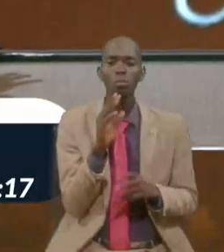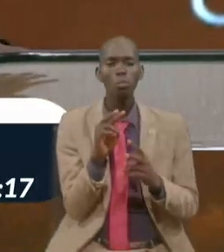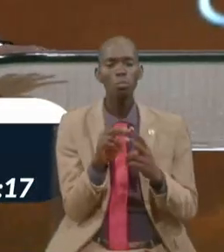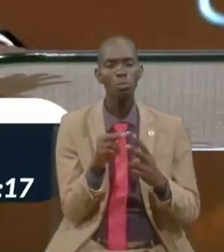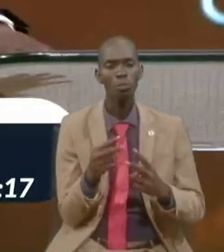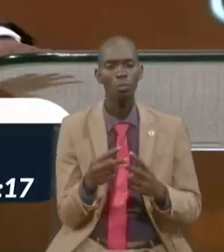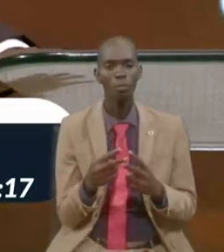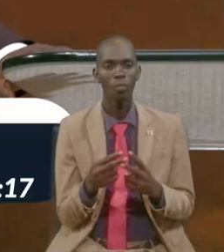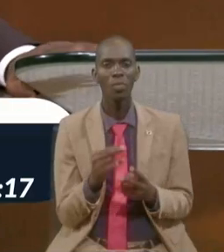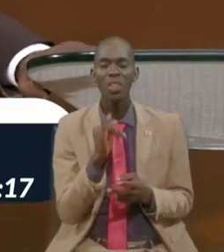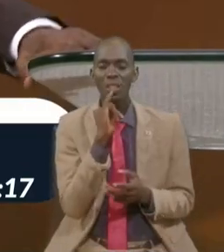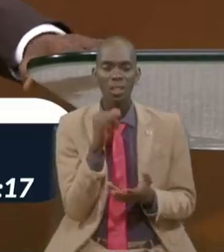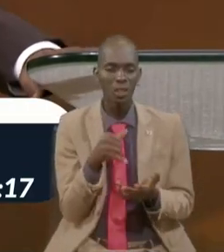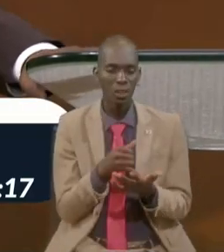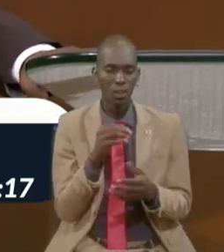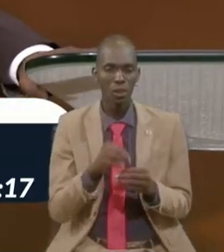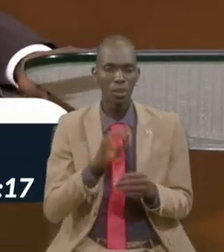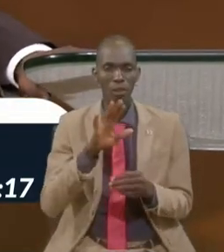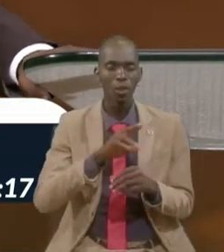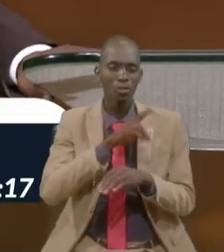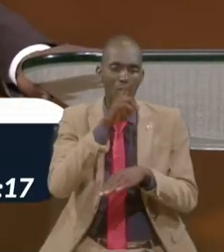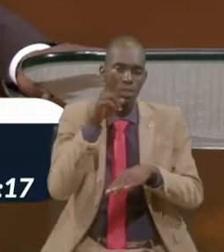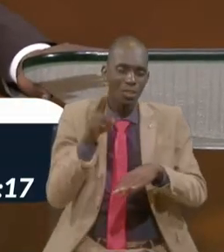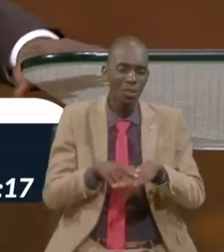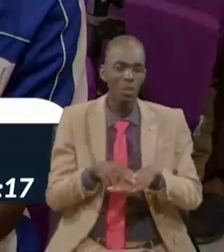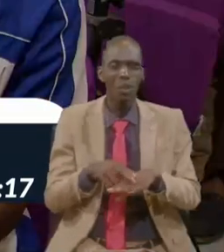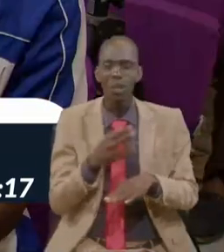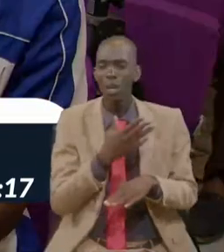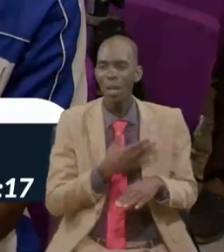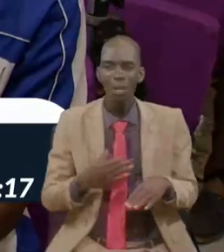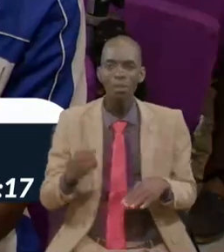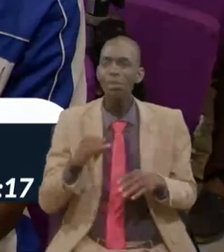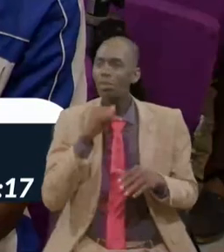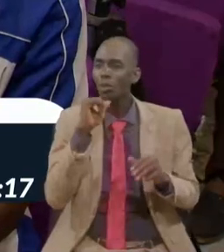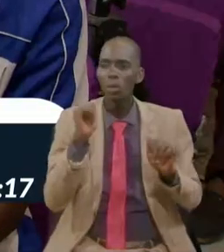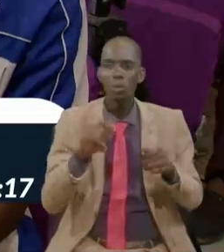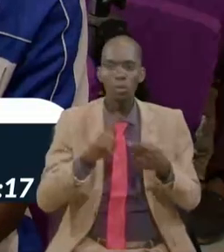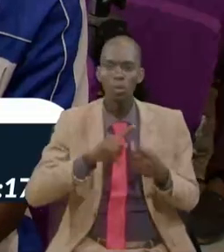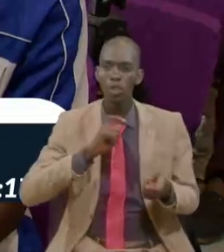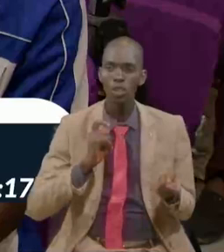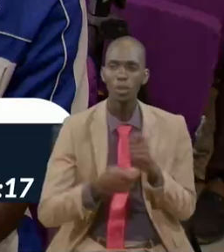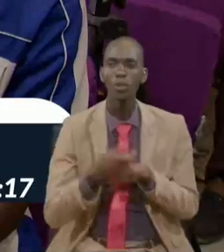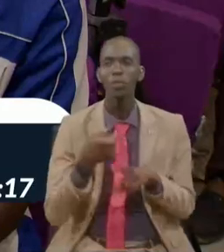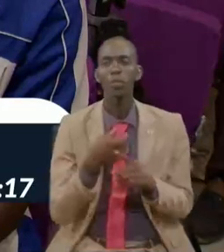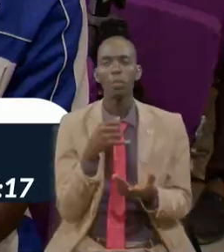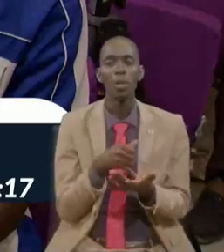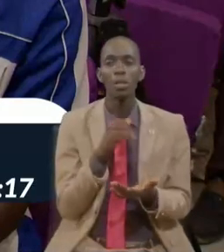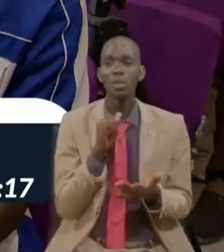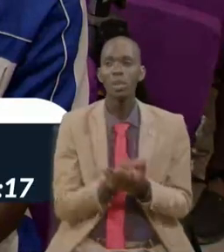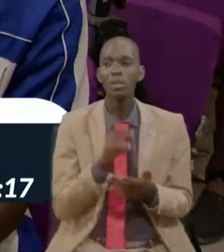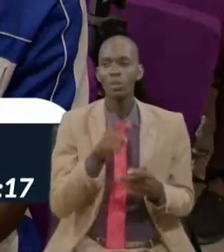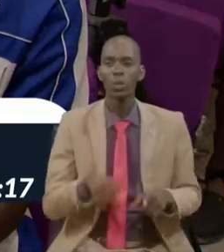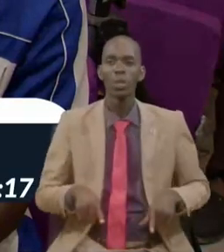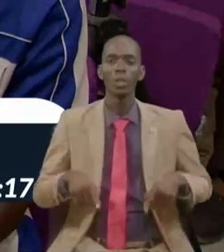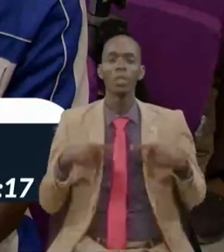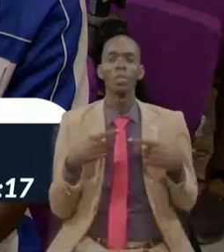bien, c'est dans ta nature et c'est irréversible pour toi que tu